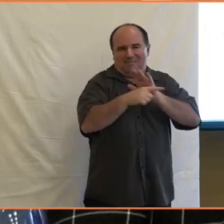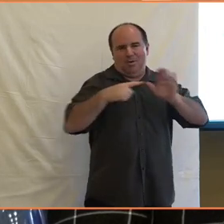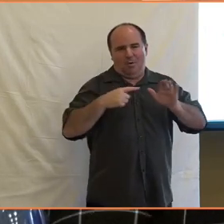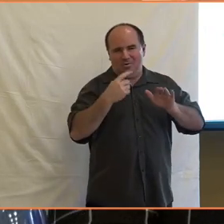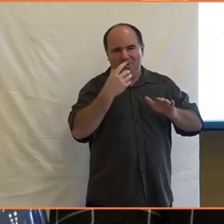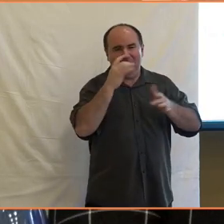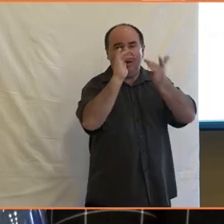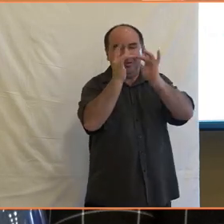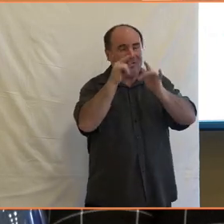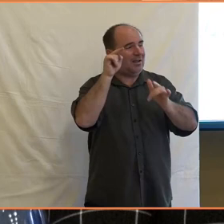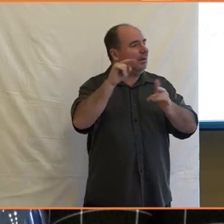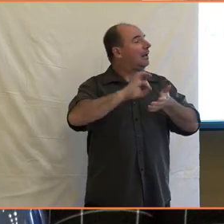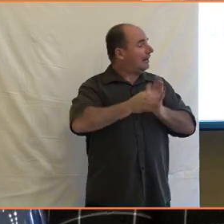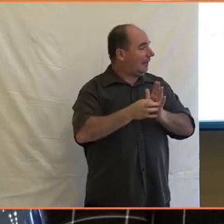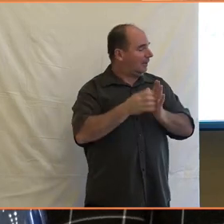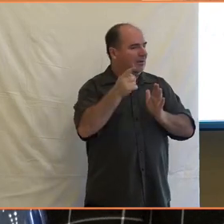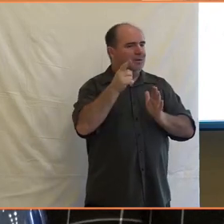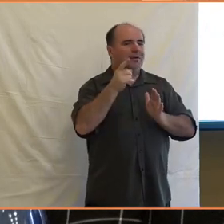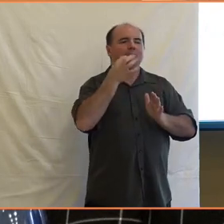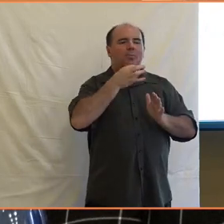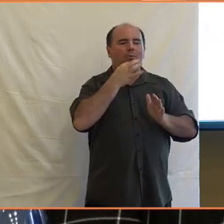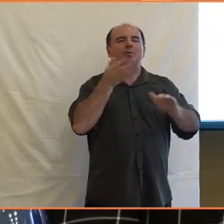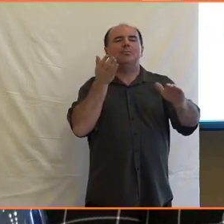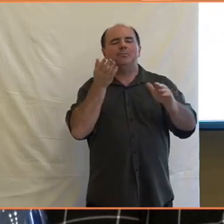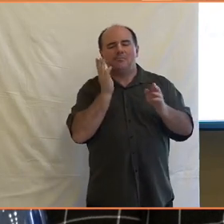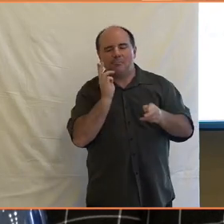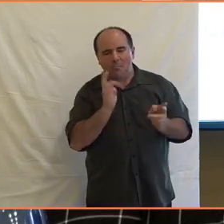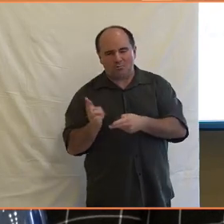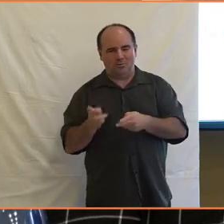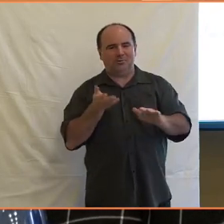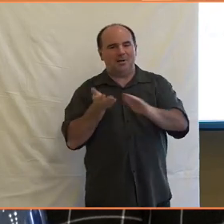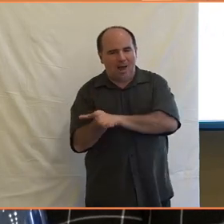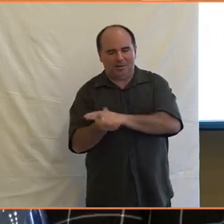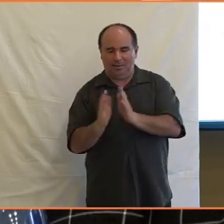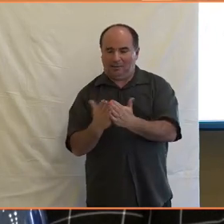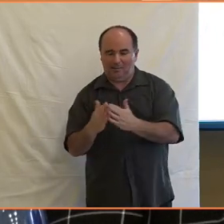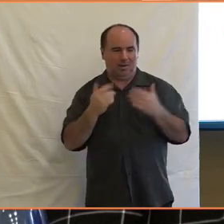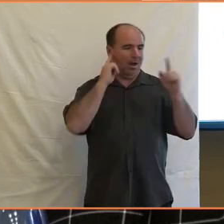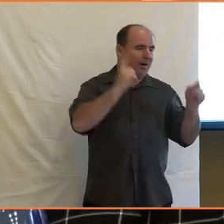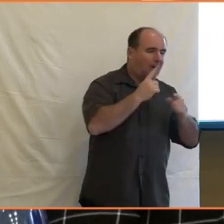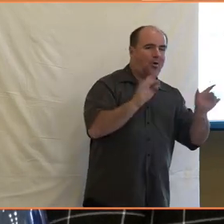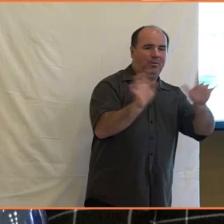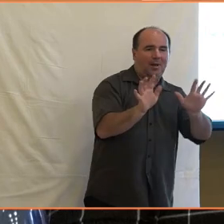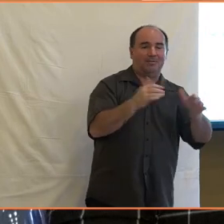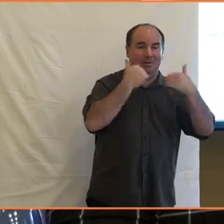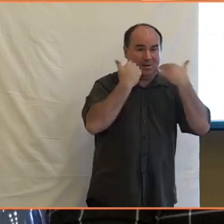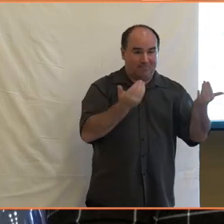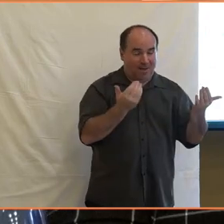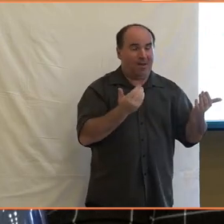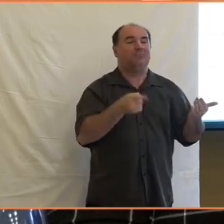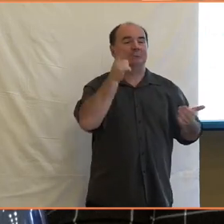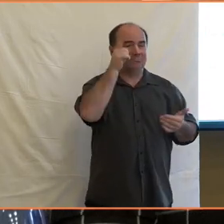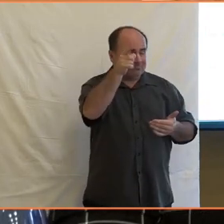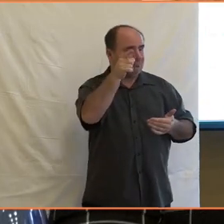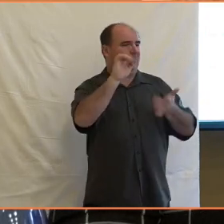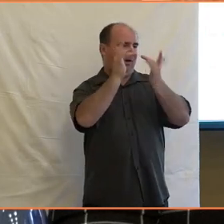ty alternativy buď nejsou, anebo jsou pro toho jedince tak nákladný, že má sníženou motivaci je využít. Takže